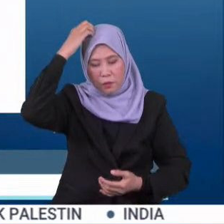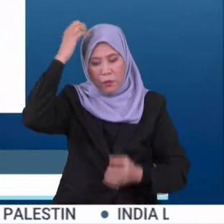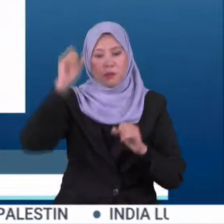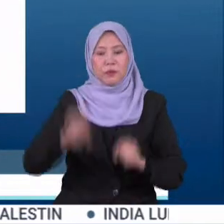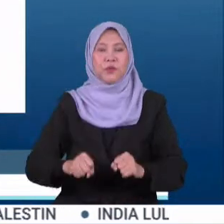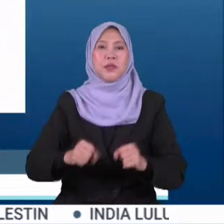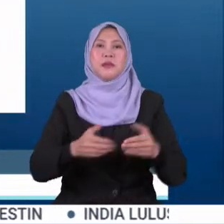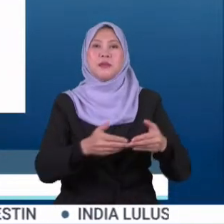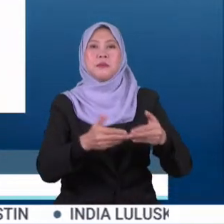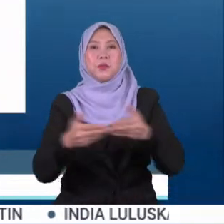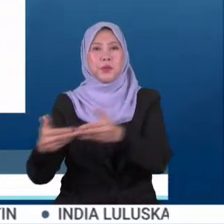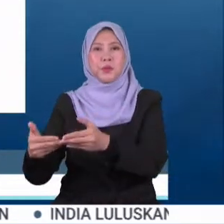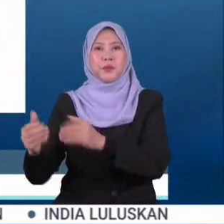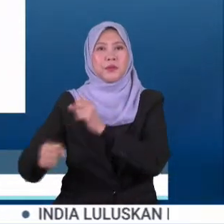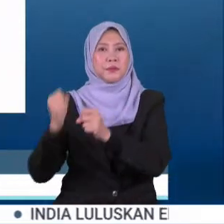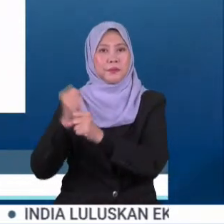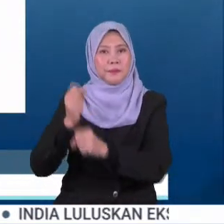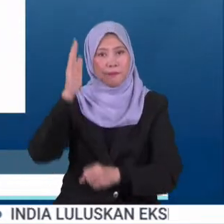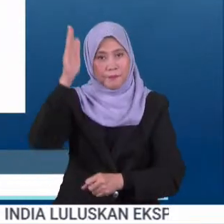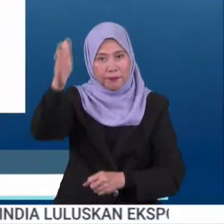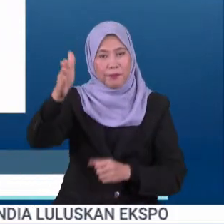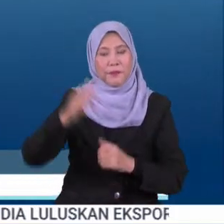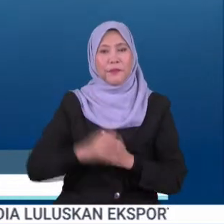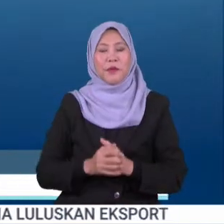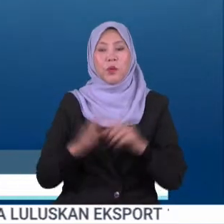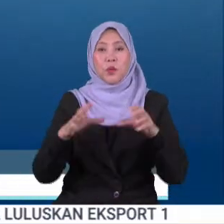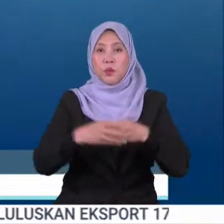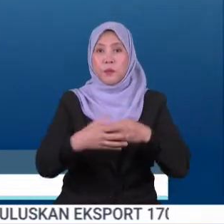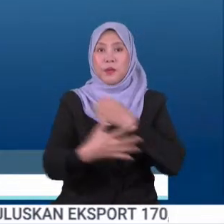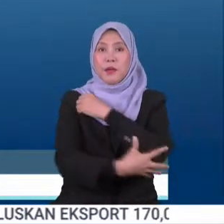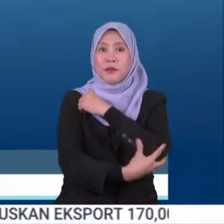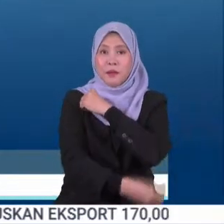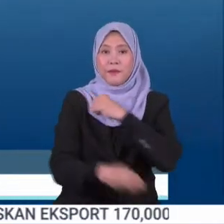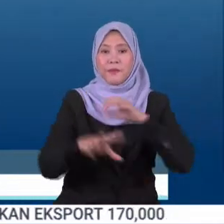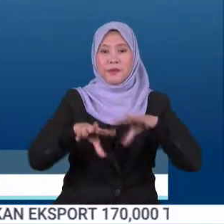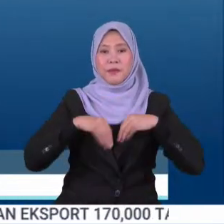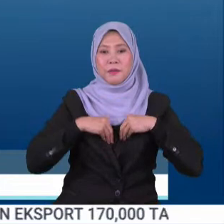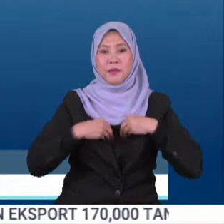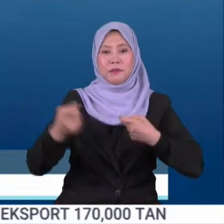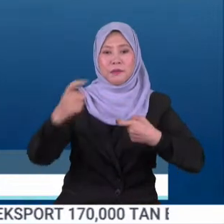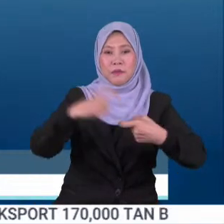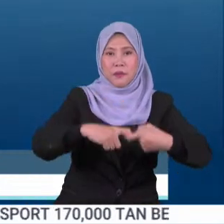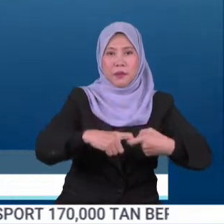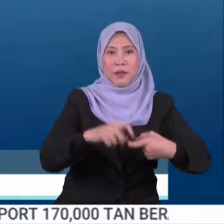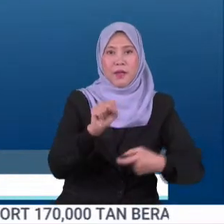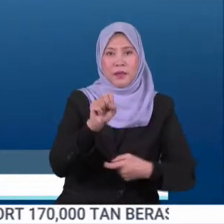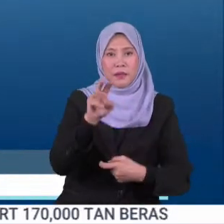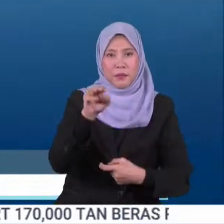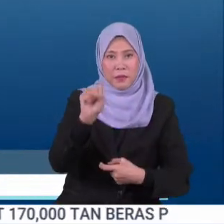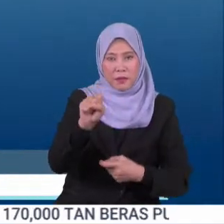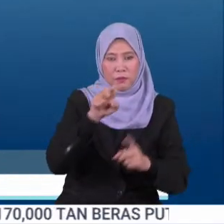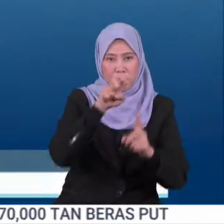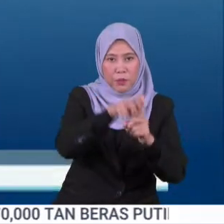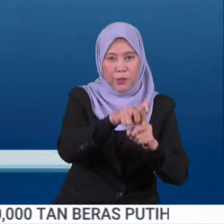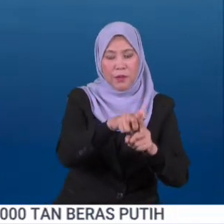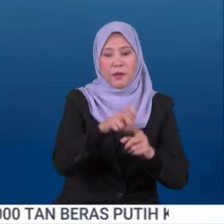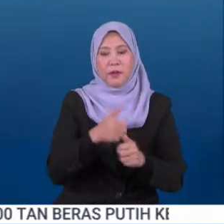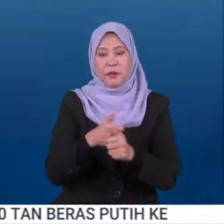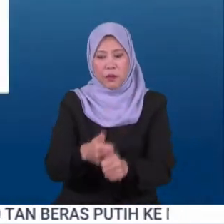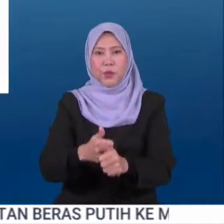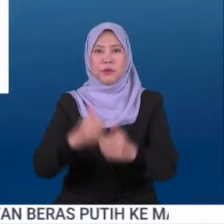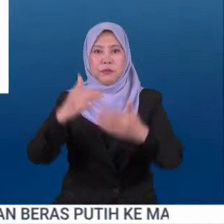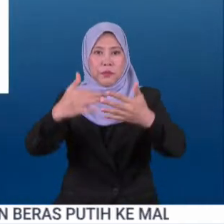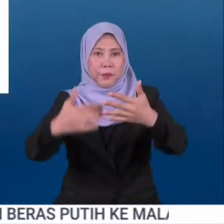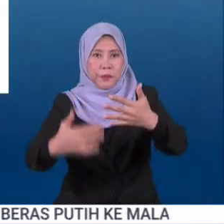dapat disambung untuk tahun depan. Asnaf yang terlibat akan menerima satu pautan melalui SMS dan perlu mengikuti langkah